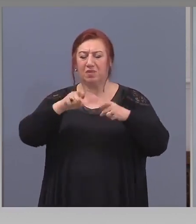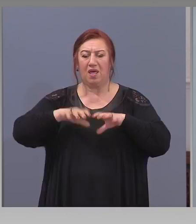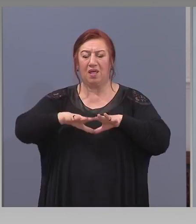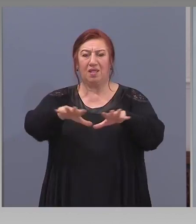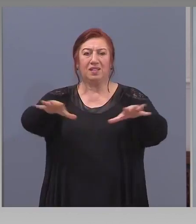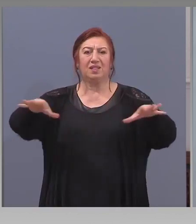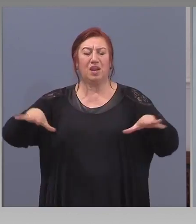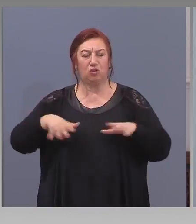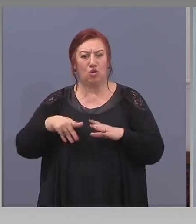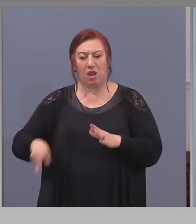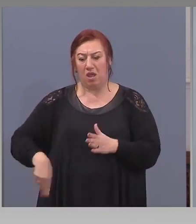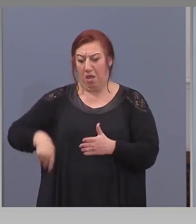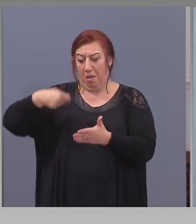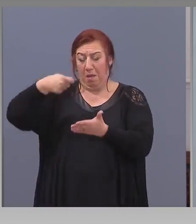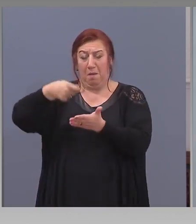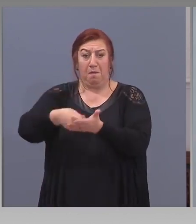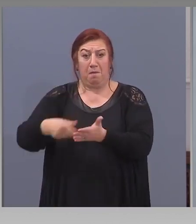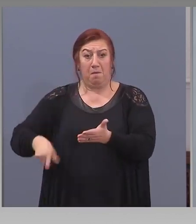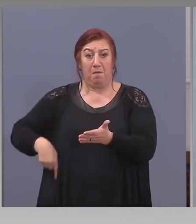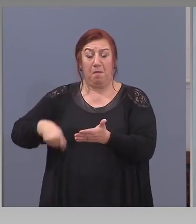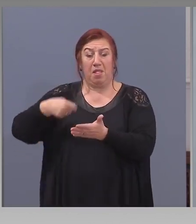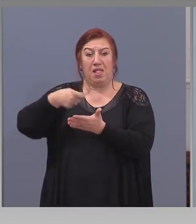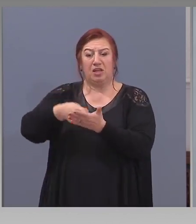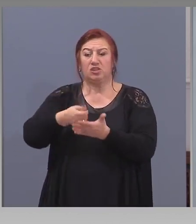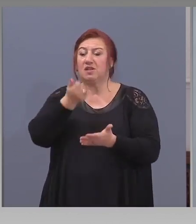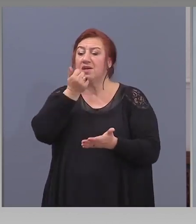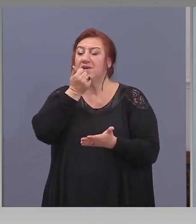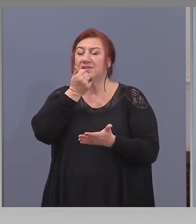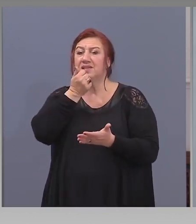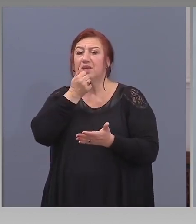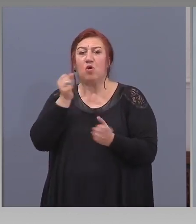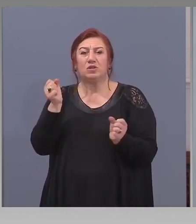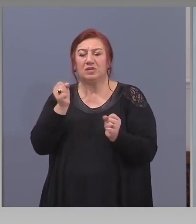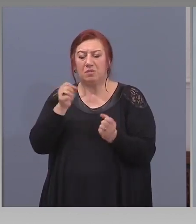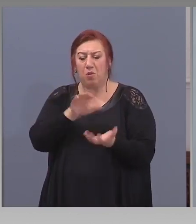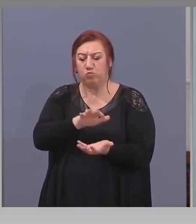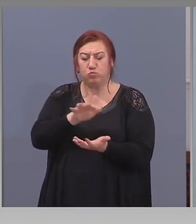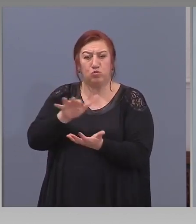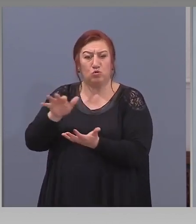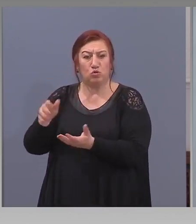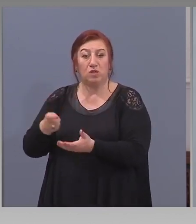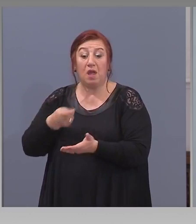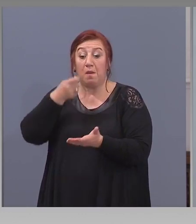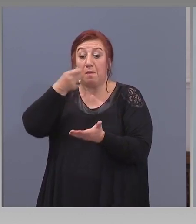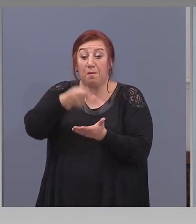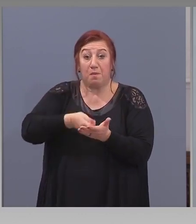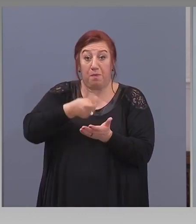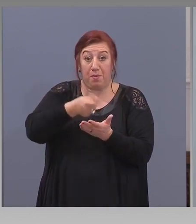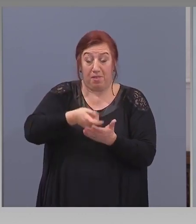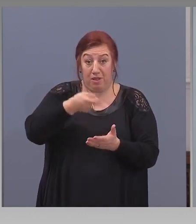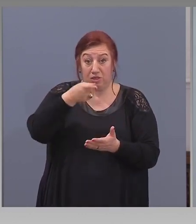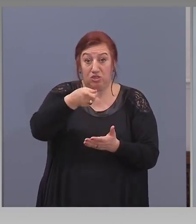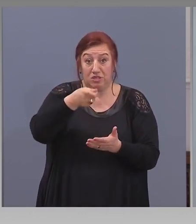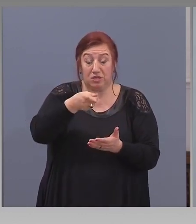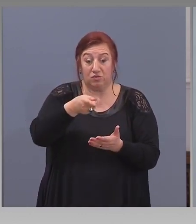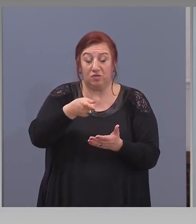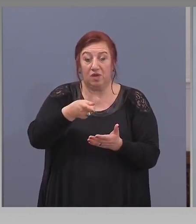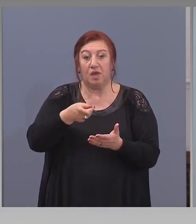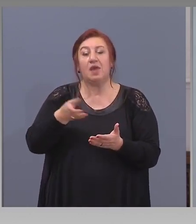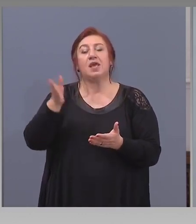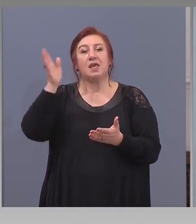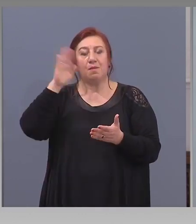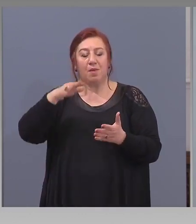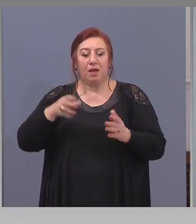Репарации е плащала с селскостопанската си продукция. Била е на купони. И